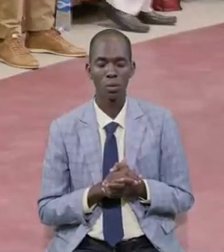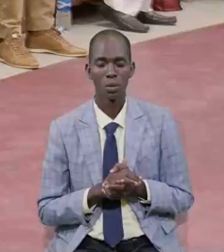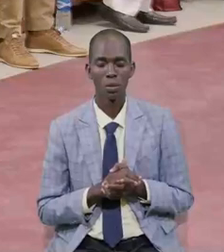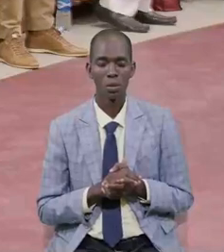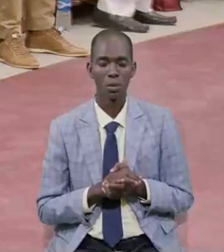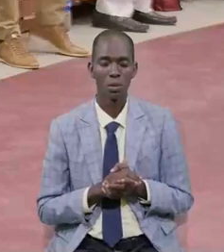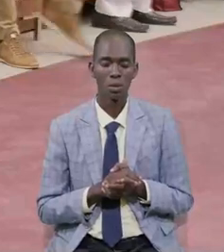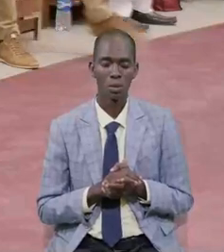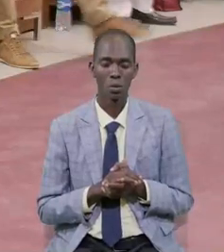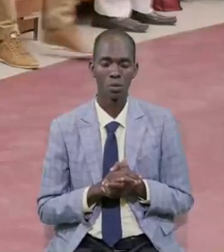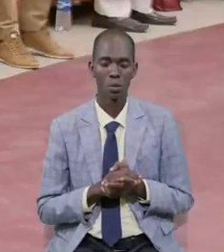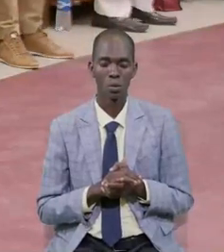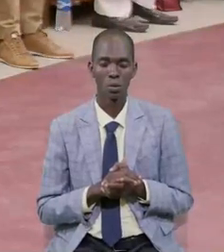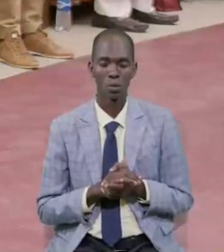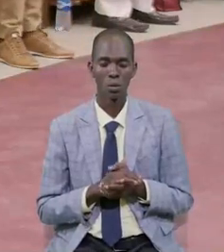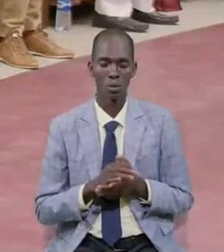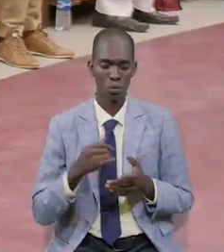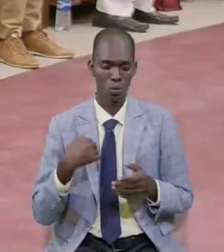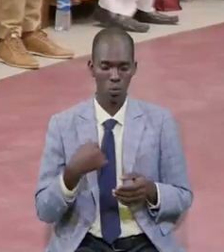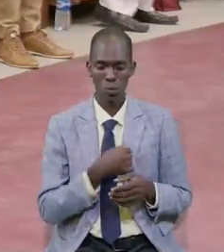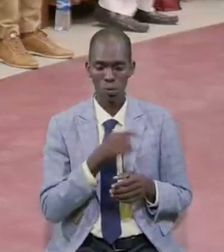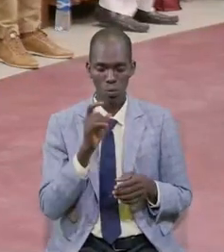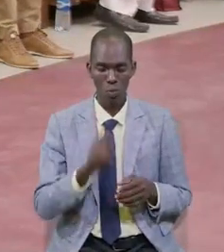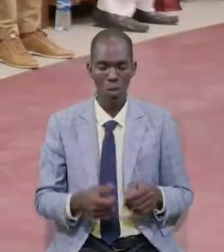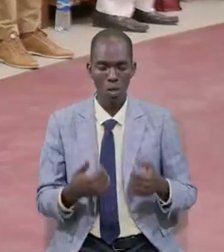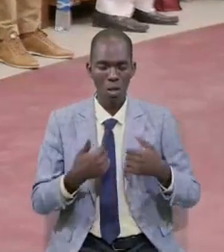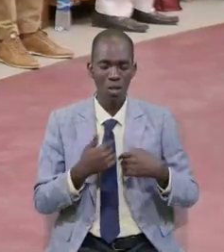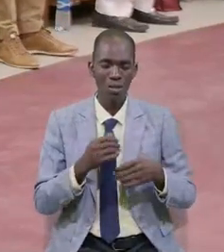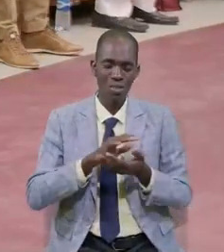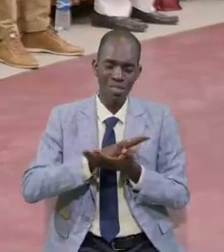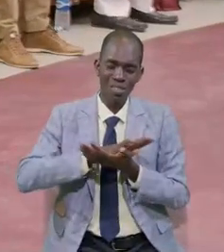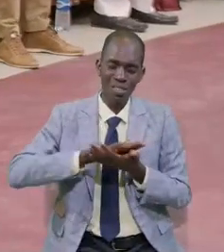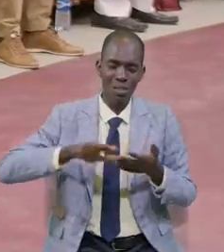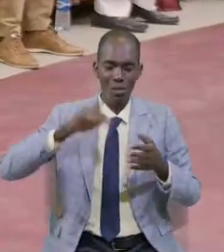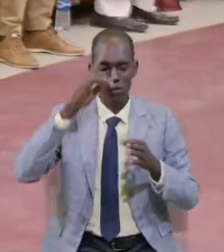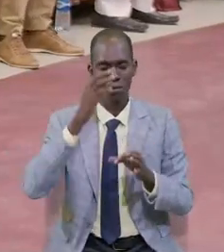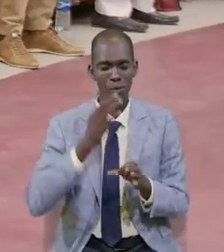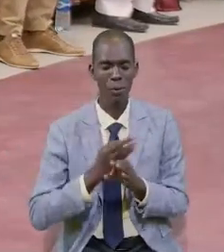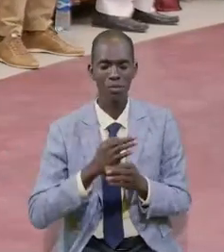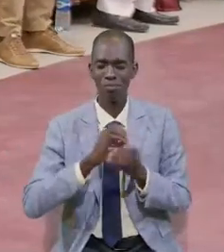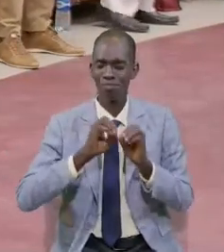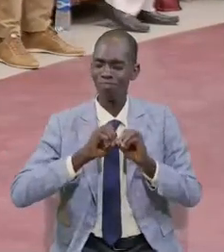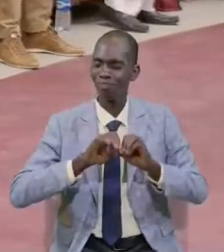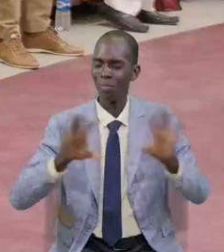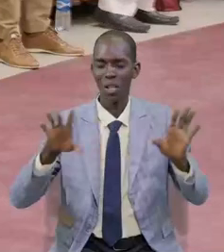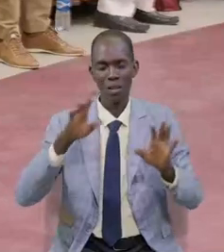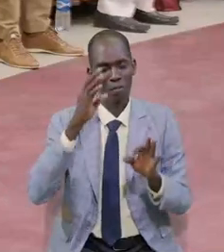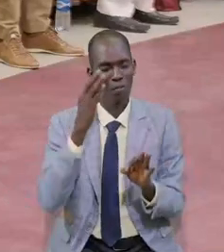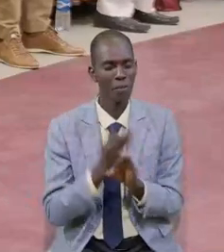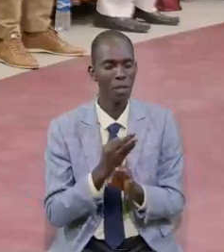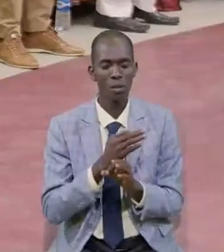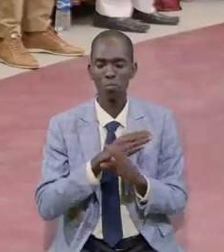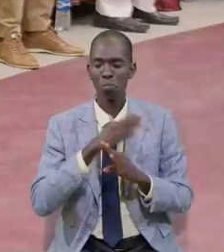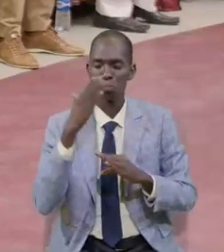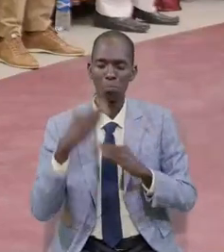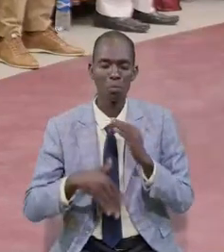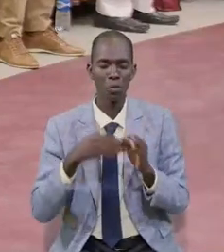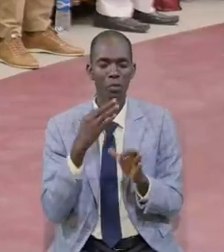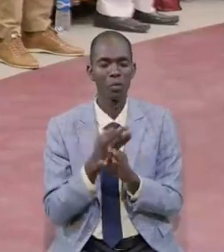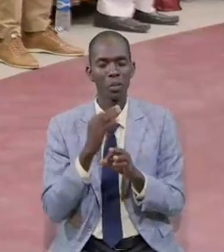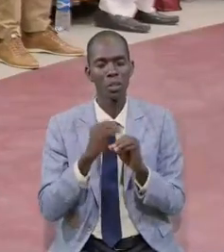qu'il nous fasse avoir la foi réelle, la foi claire, la foi complète dans le